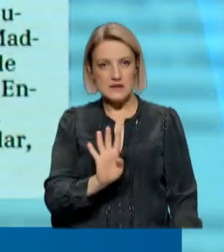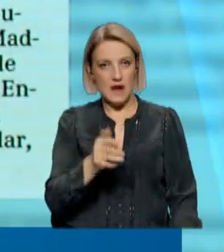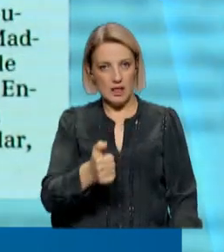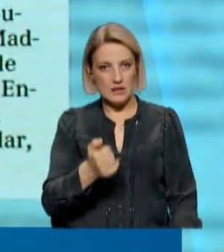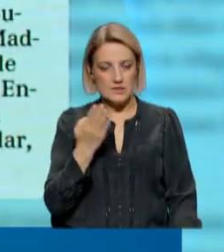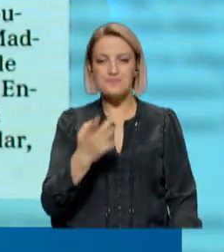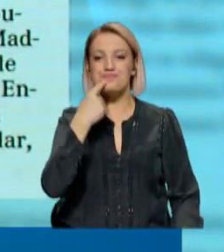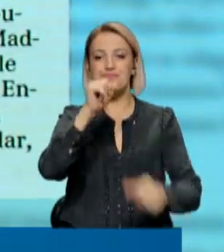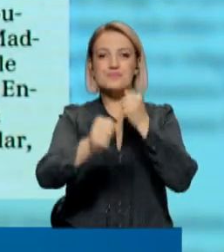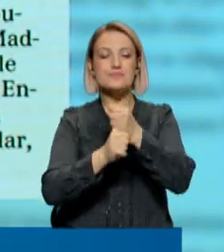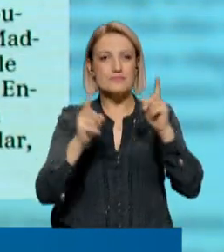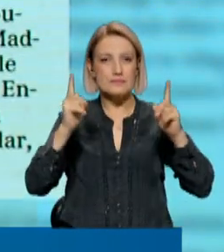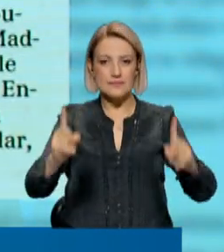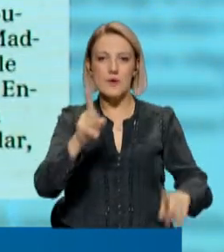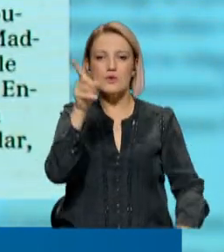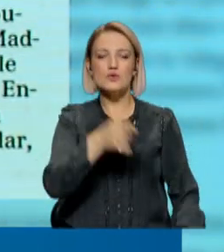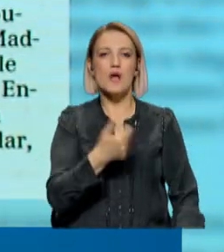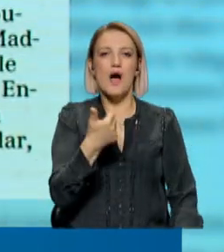%5,46, yıllık